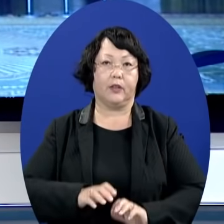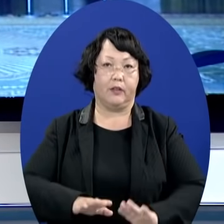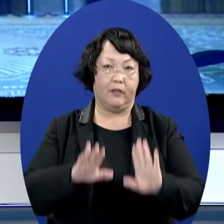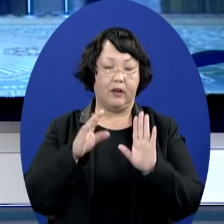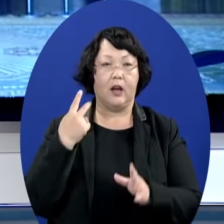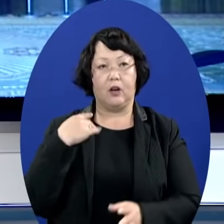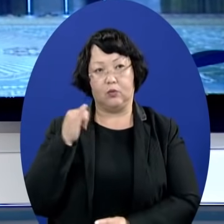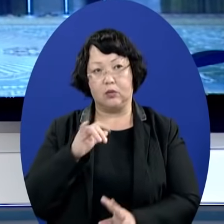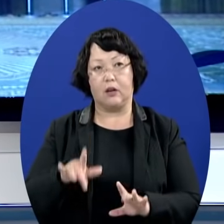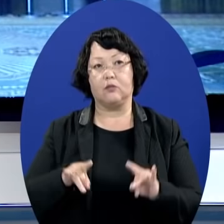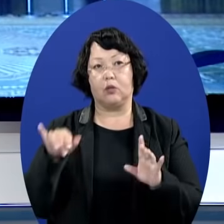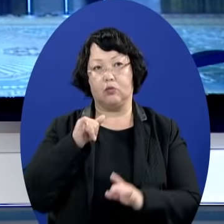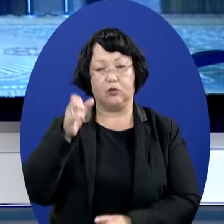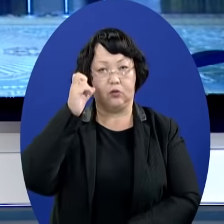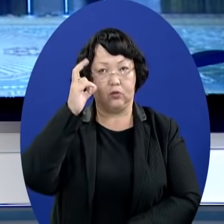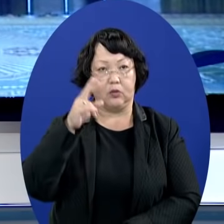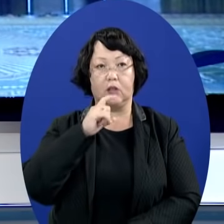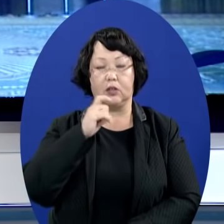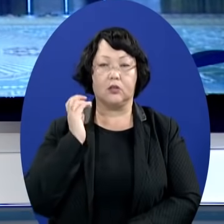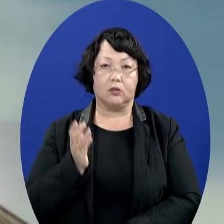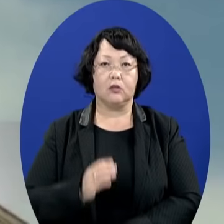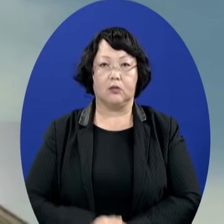Британи, Австралийн эрх баригчид мэдэгдэж байна.